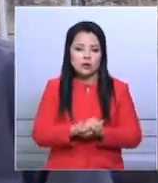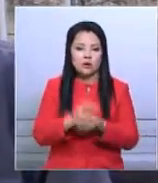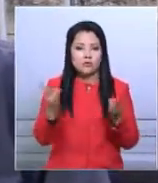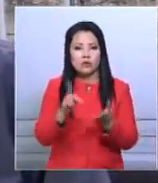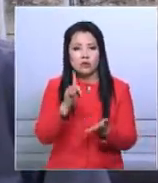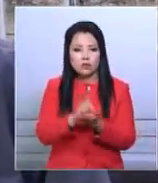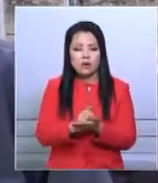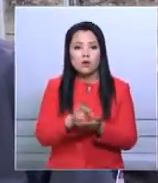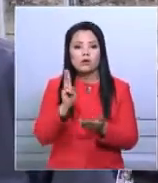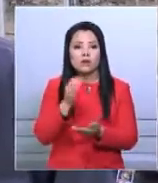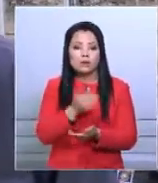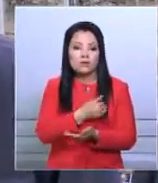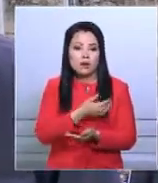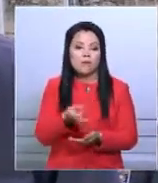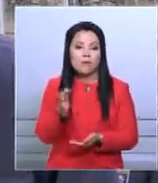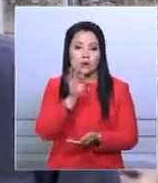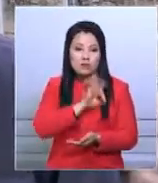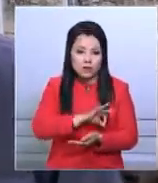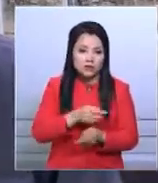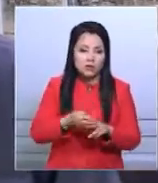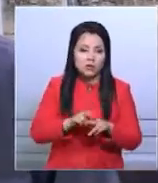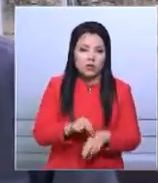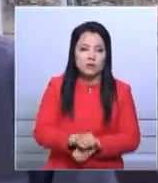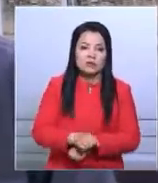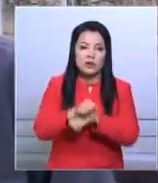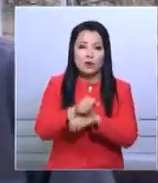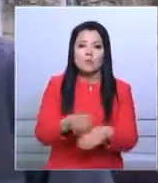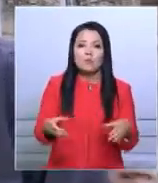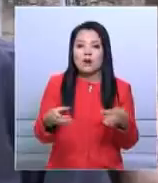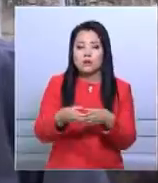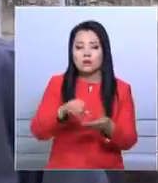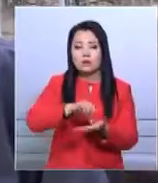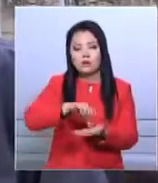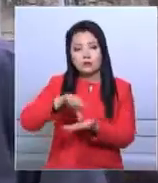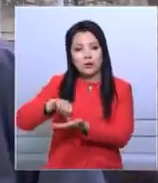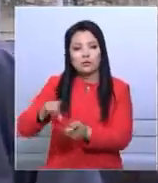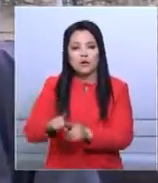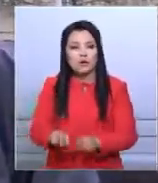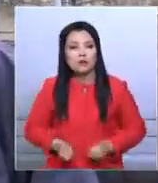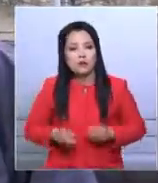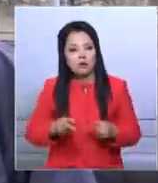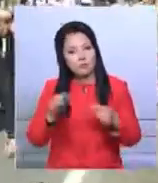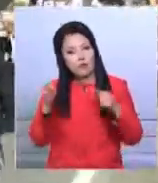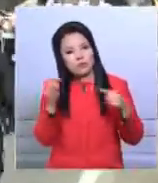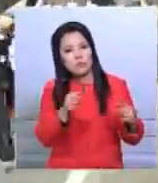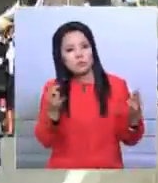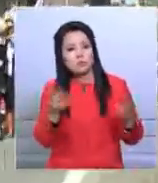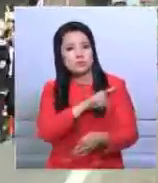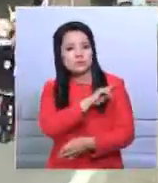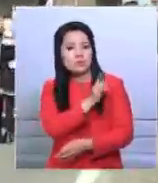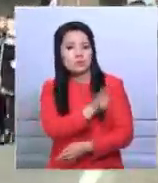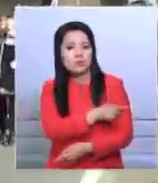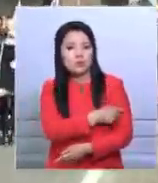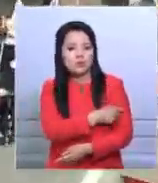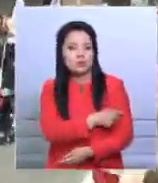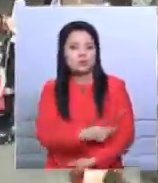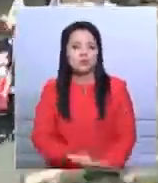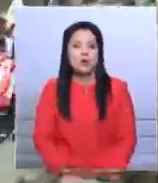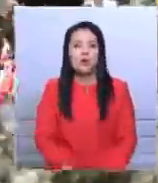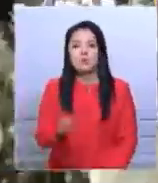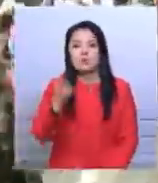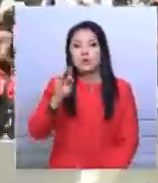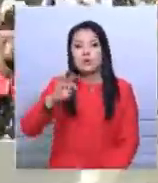пайдаланып, алауыздықты қоздыруы мүмкін. Кез келген партия өкілі лаңкестікке қарсы тұруы керек. Негізі бастапқыда